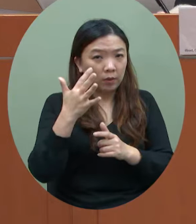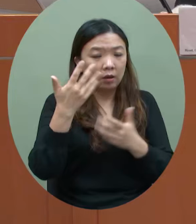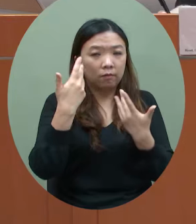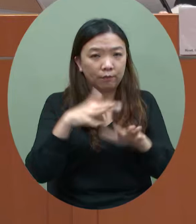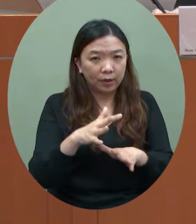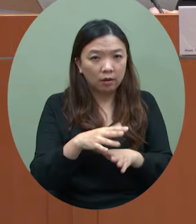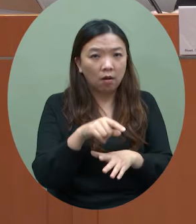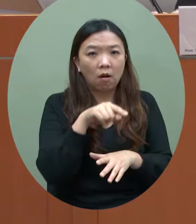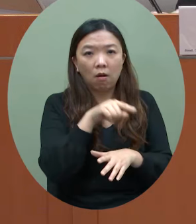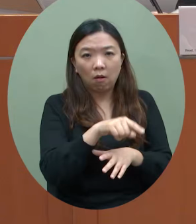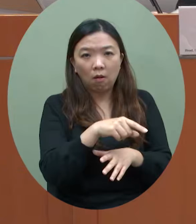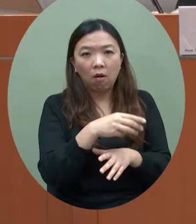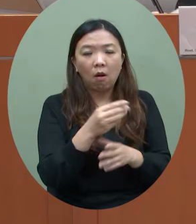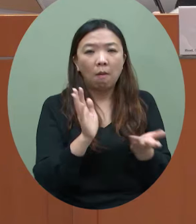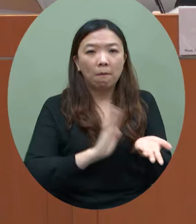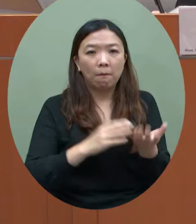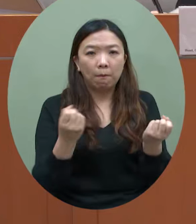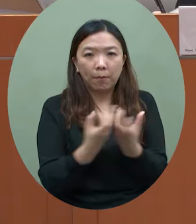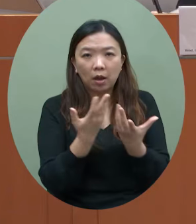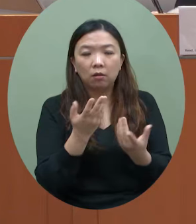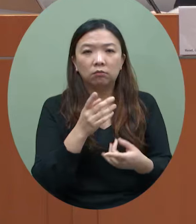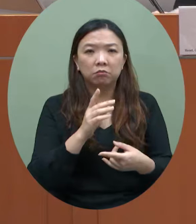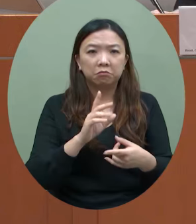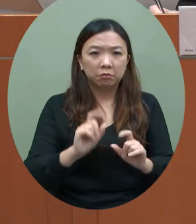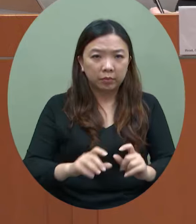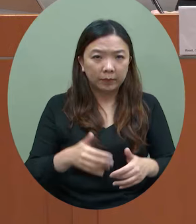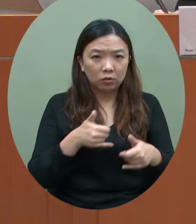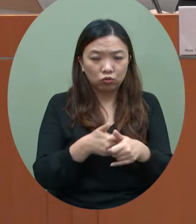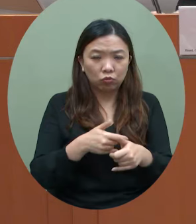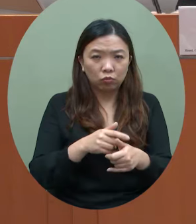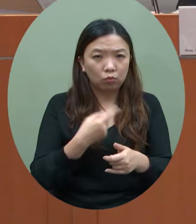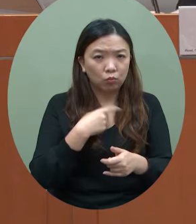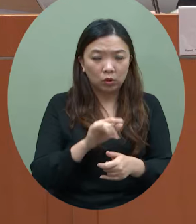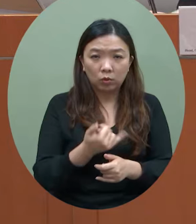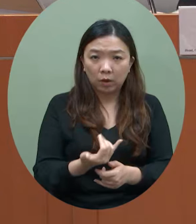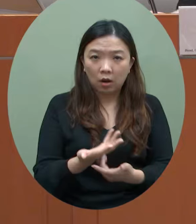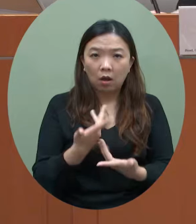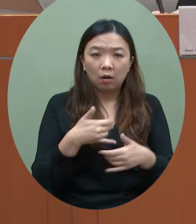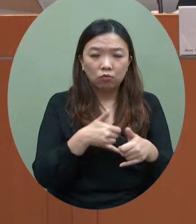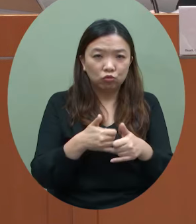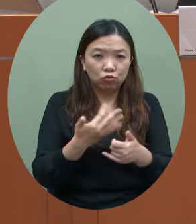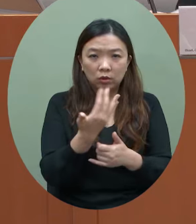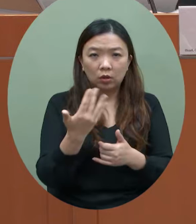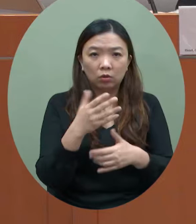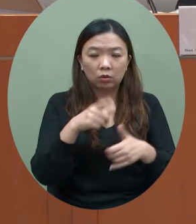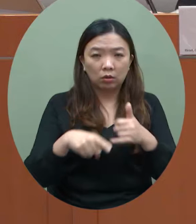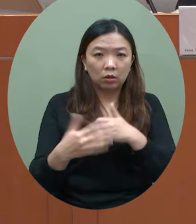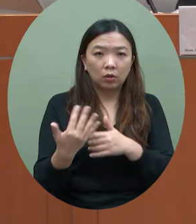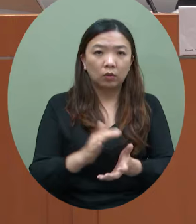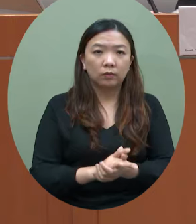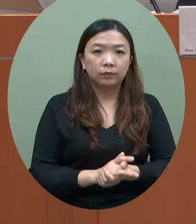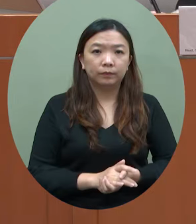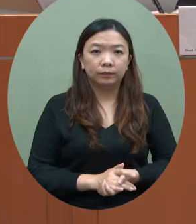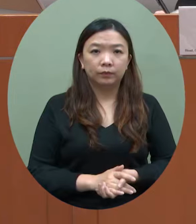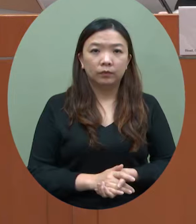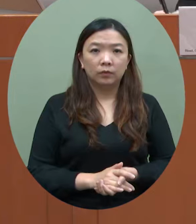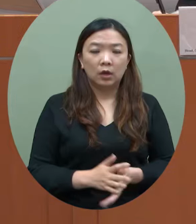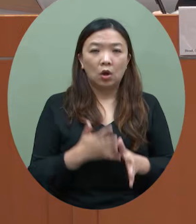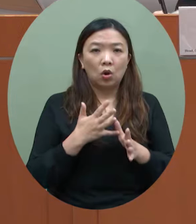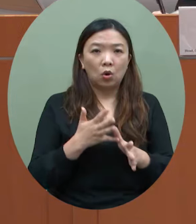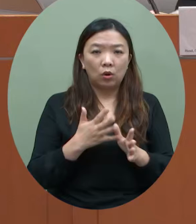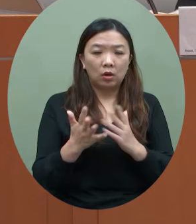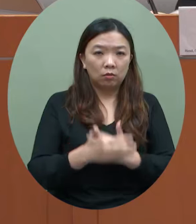要？即係其實啲病人其實係咪冇需要追蹤咧？如果有嘅話，係有冇話追蹤咗幾多啊？同埋即係佢嗰個喺旅遊健康中